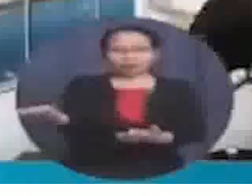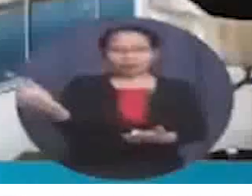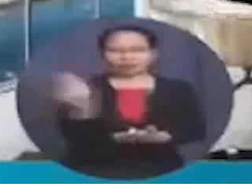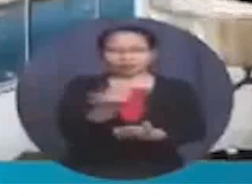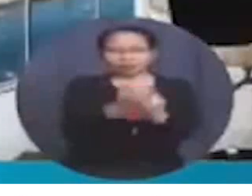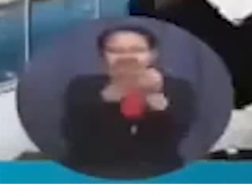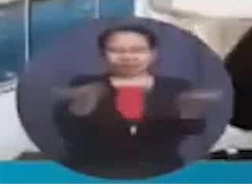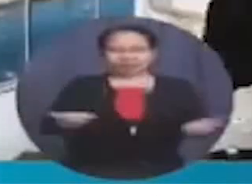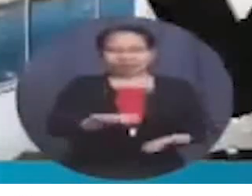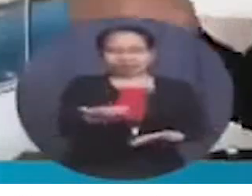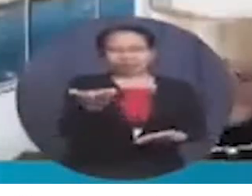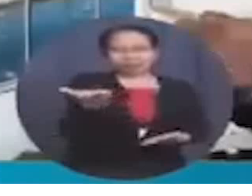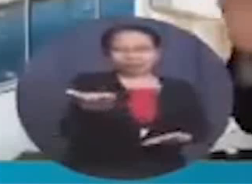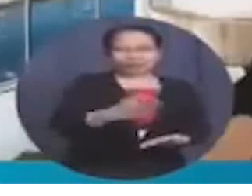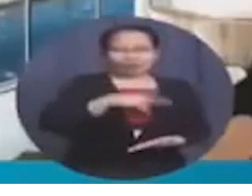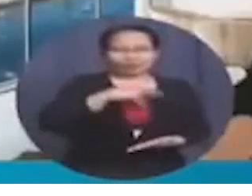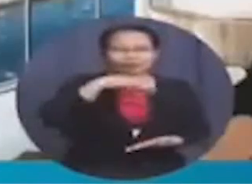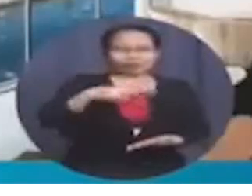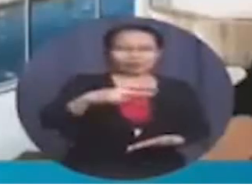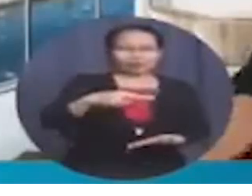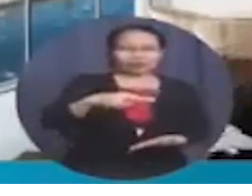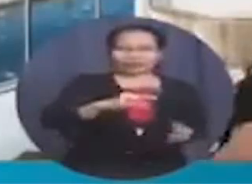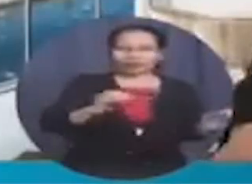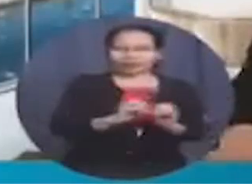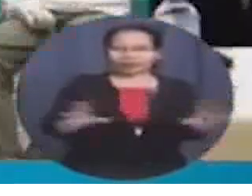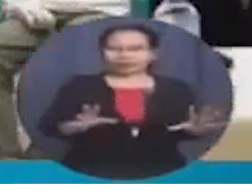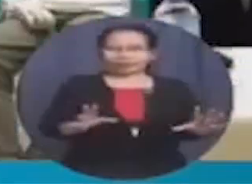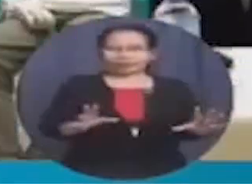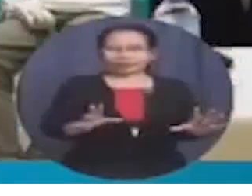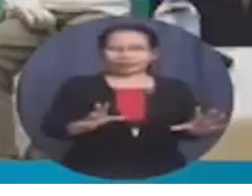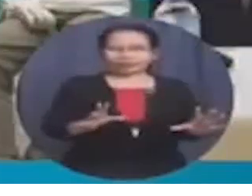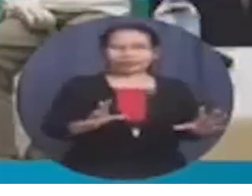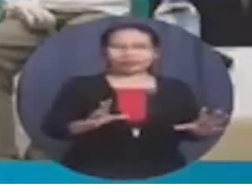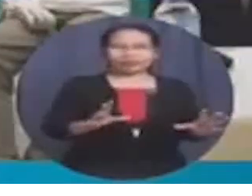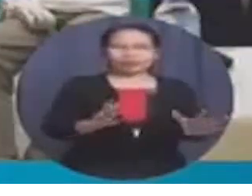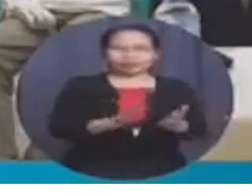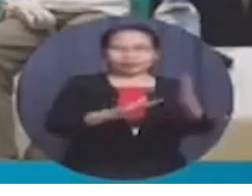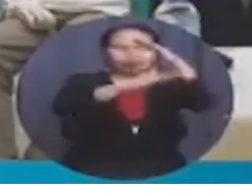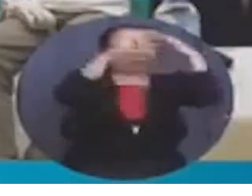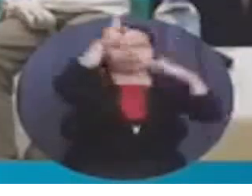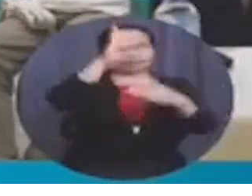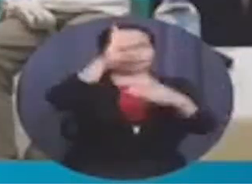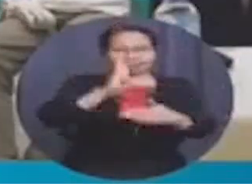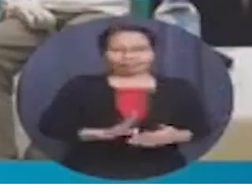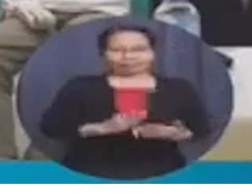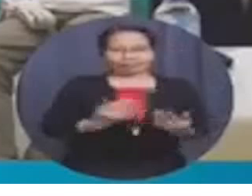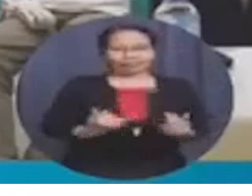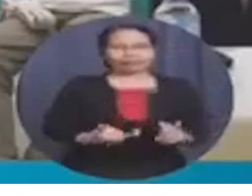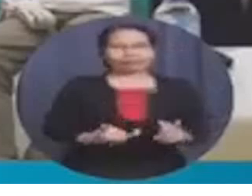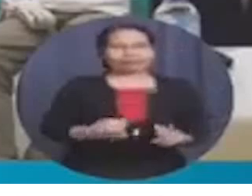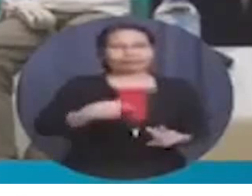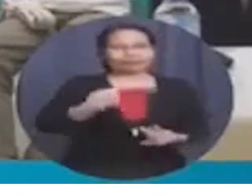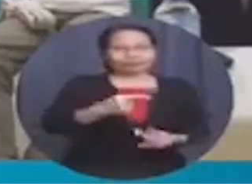Ama namin, kahit saan, nandun ka. Wala nun. Nasa langit siya. O ngayon,